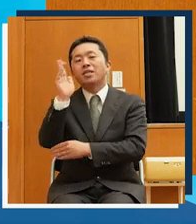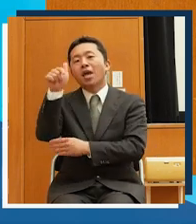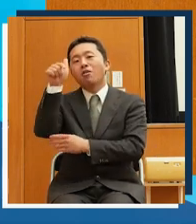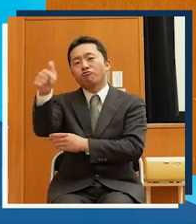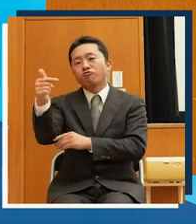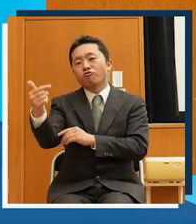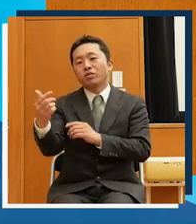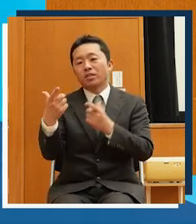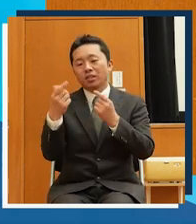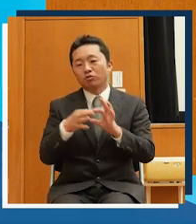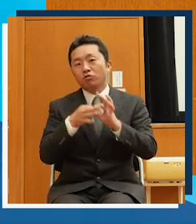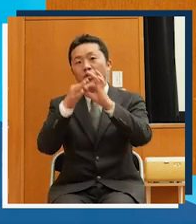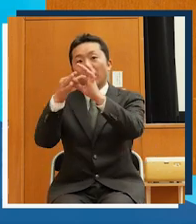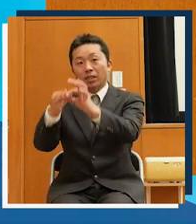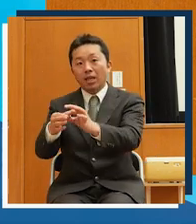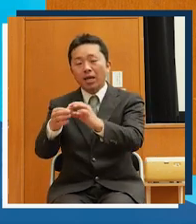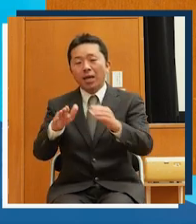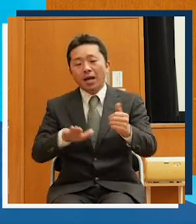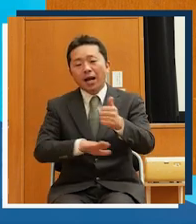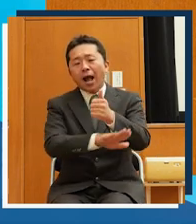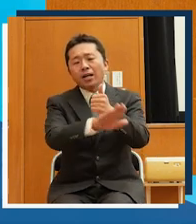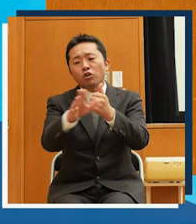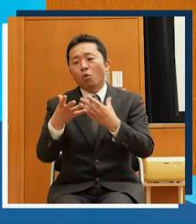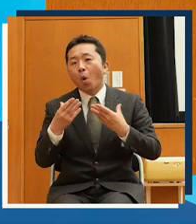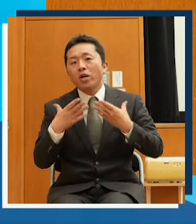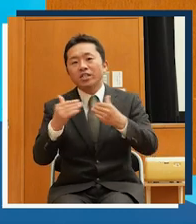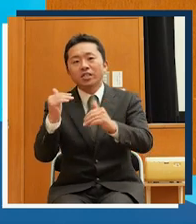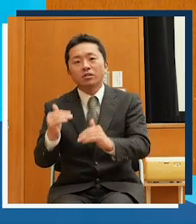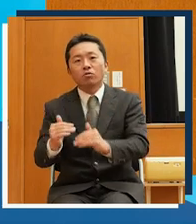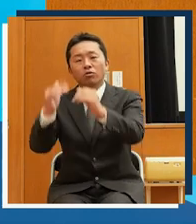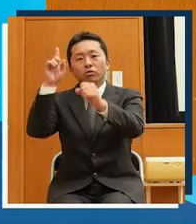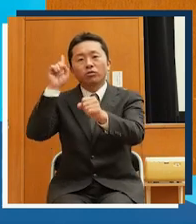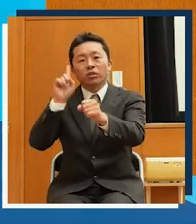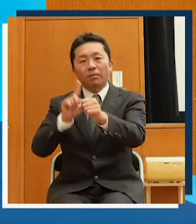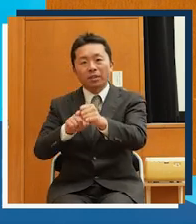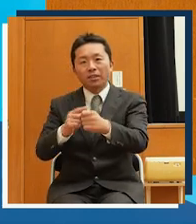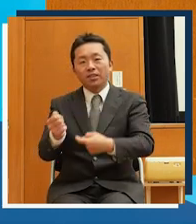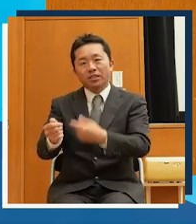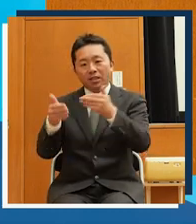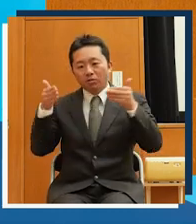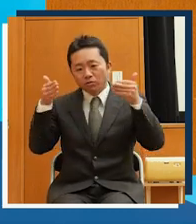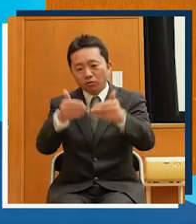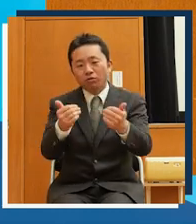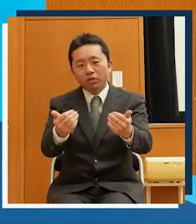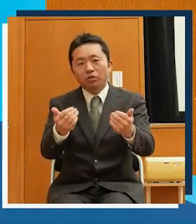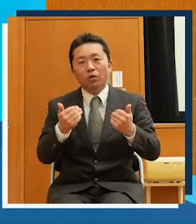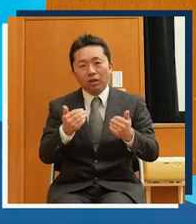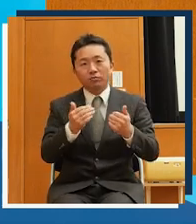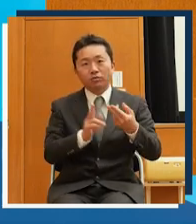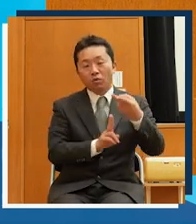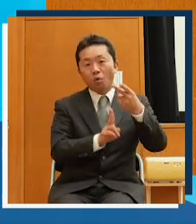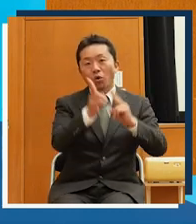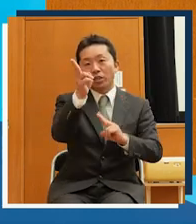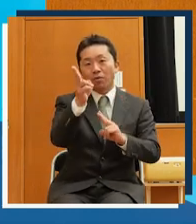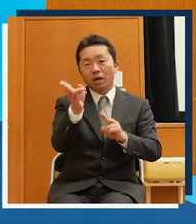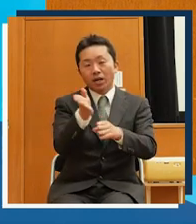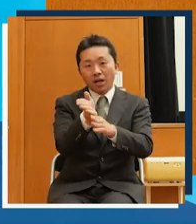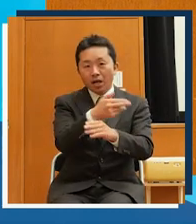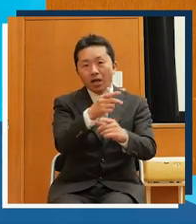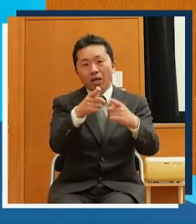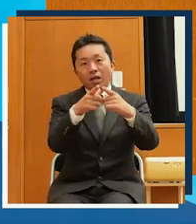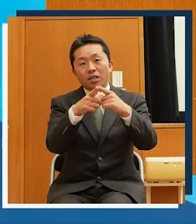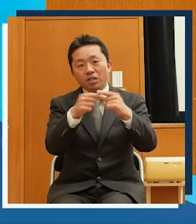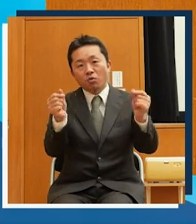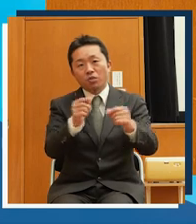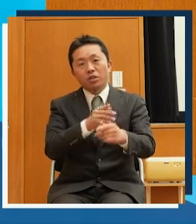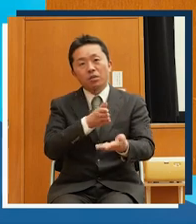維持していくこと向上させていくことにもっと力を注ぐべきだということを沖縄県からはそのことを日本政府に求めています